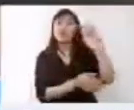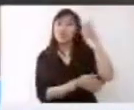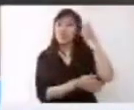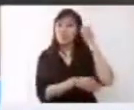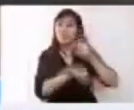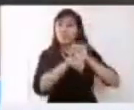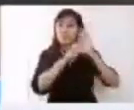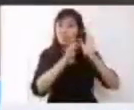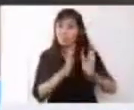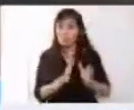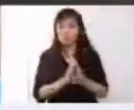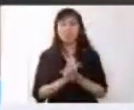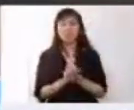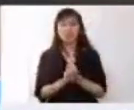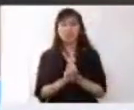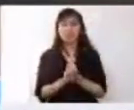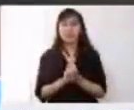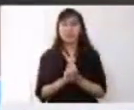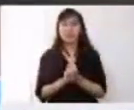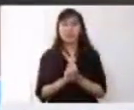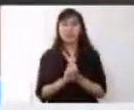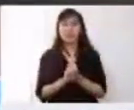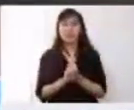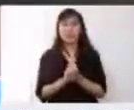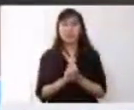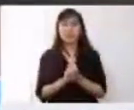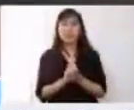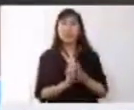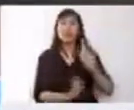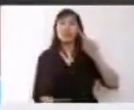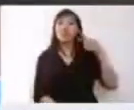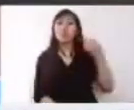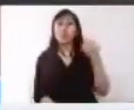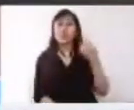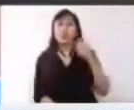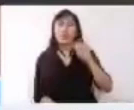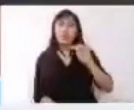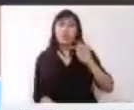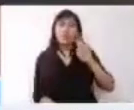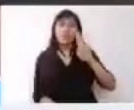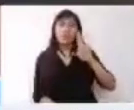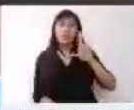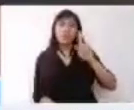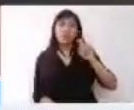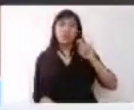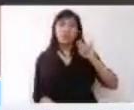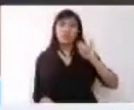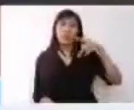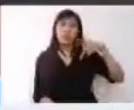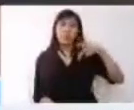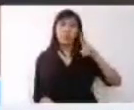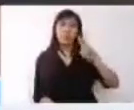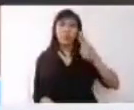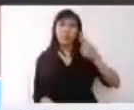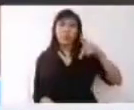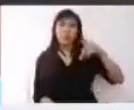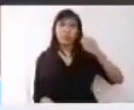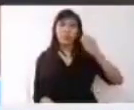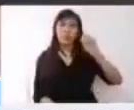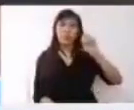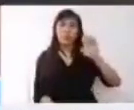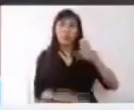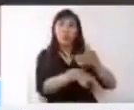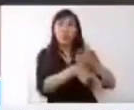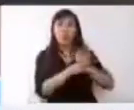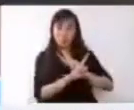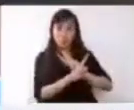sa GSIS, sa pamumuno ng aming beloved Chief Justice Lucas Versamin, Chairman of the Board, sabi